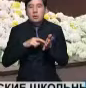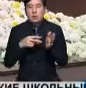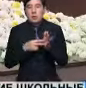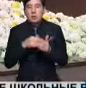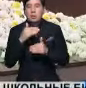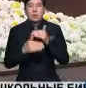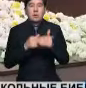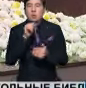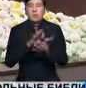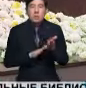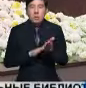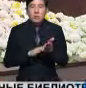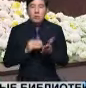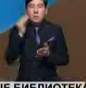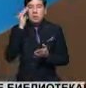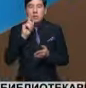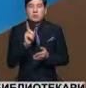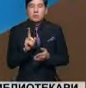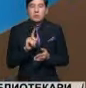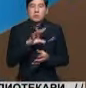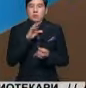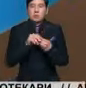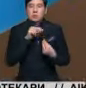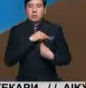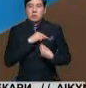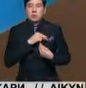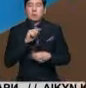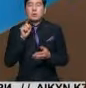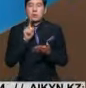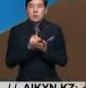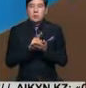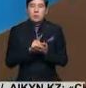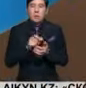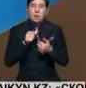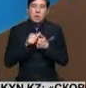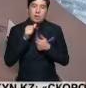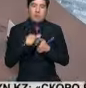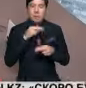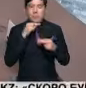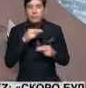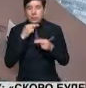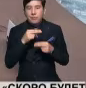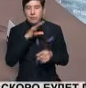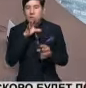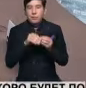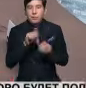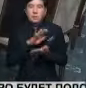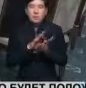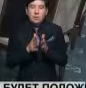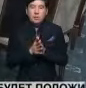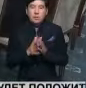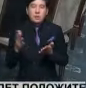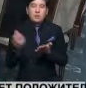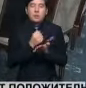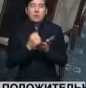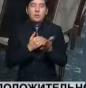связи с этим мы считаем, что Совет межпарламентского сотрудничества должен уделять особое внимание своевременному выполнению всех договоренностей, достигнутых на